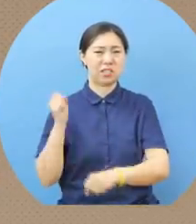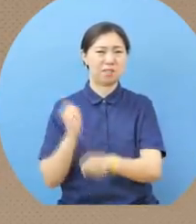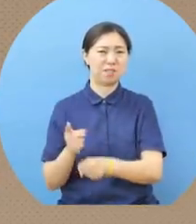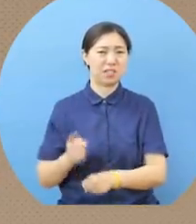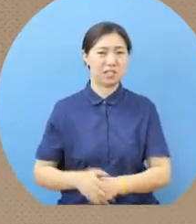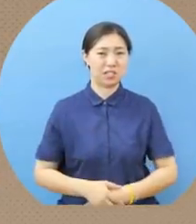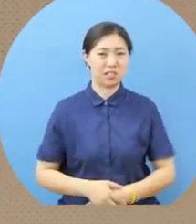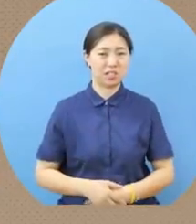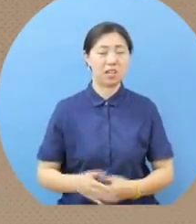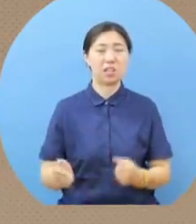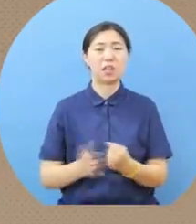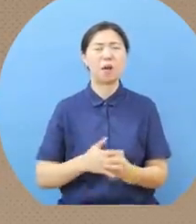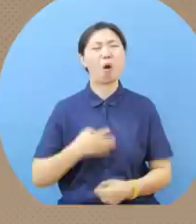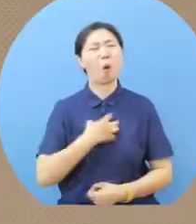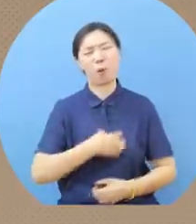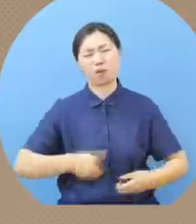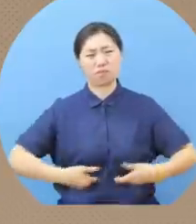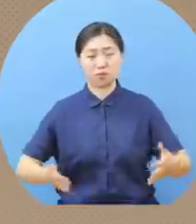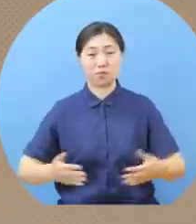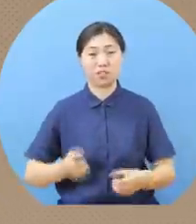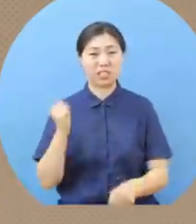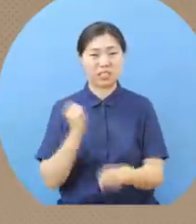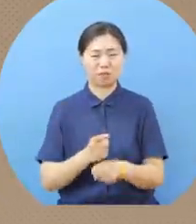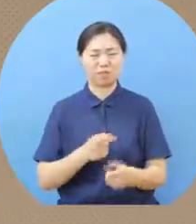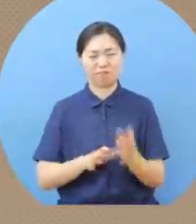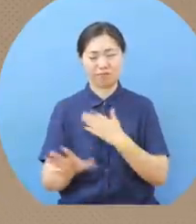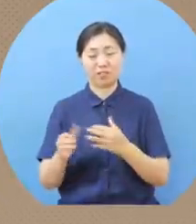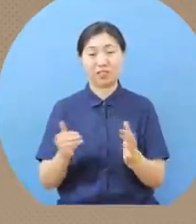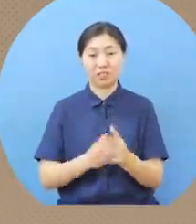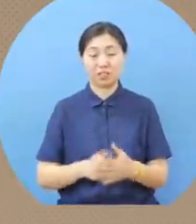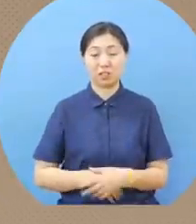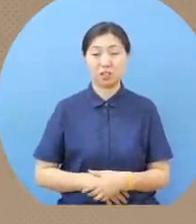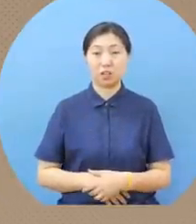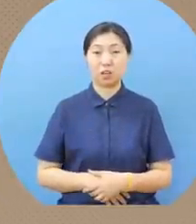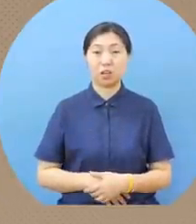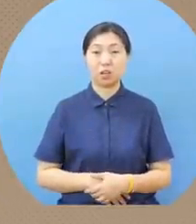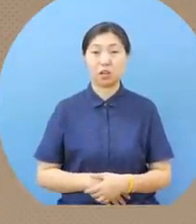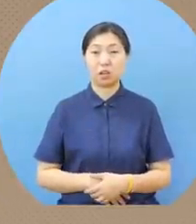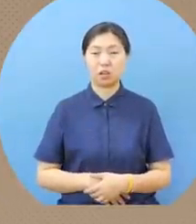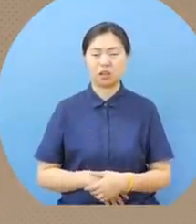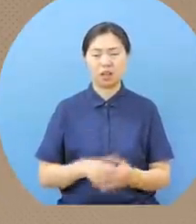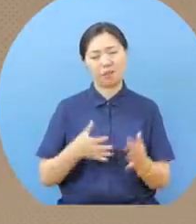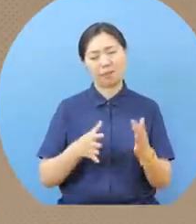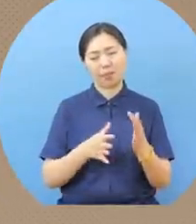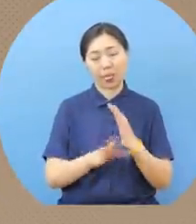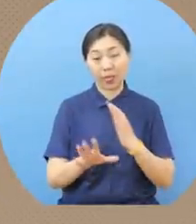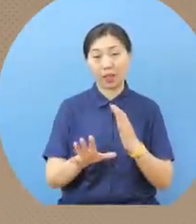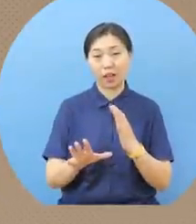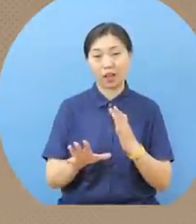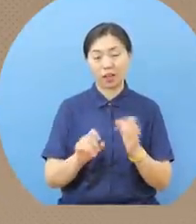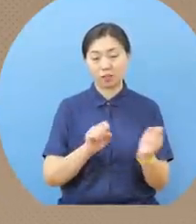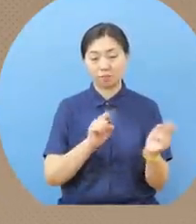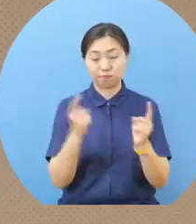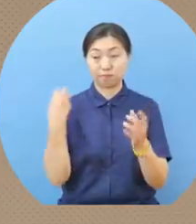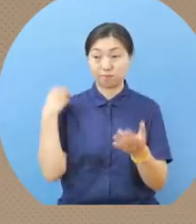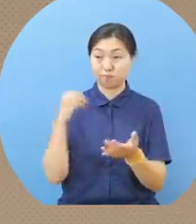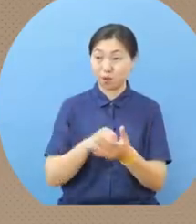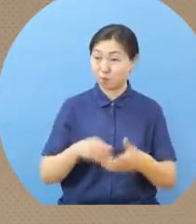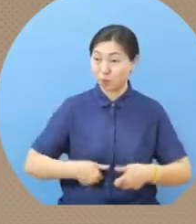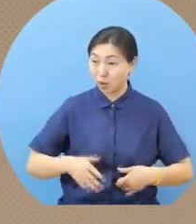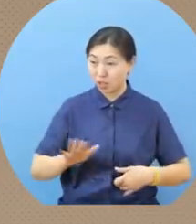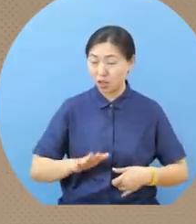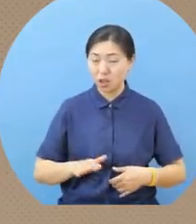떨어졌어 어리니까 걱정할 필요 없어 그러면 제자 회를 잘 밑을 지 않게 지금이라도